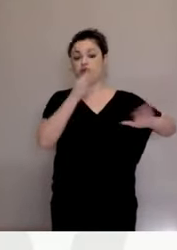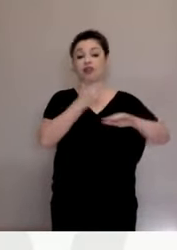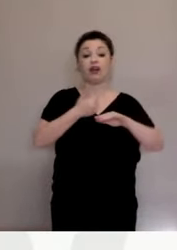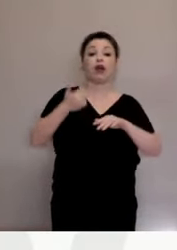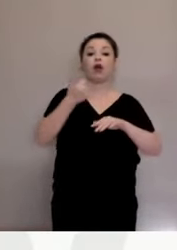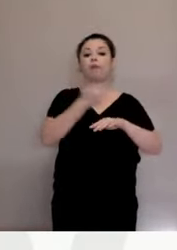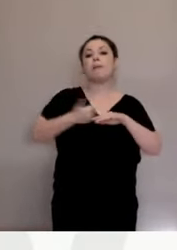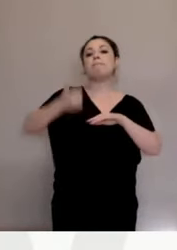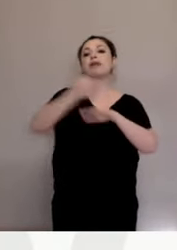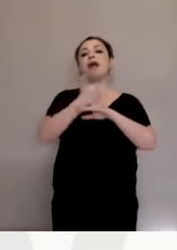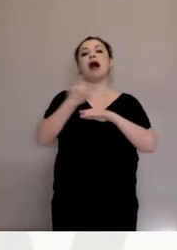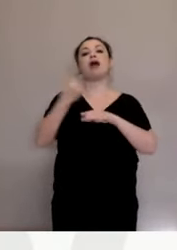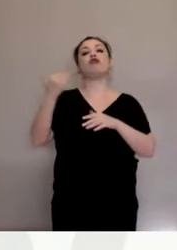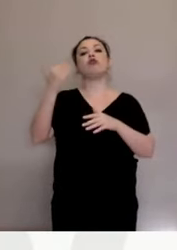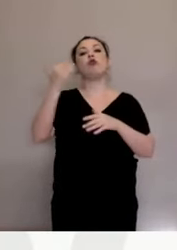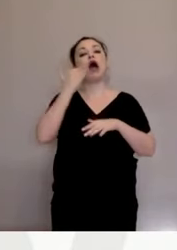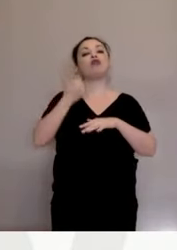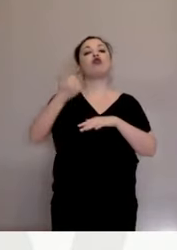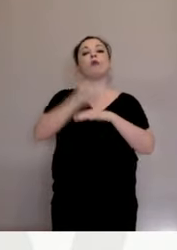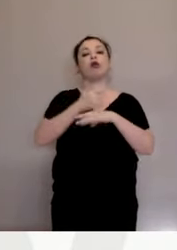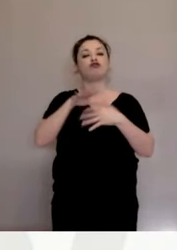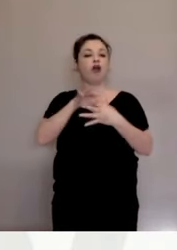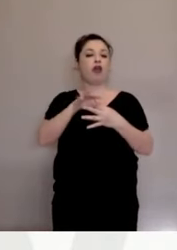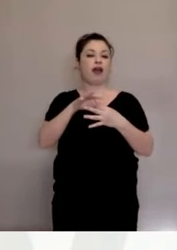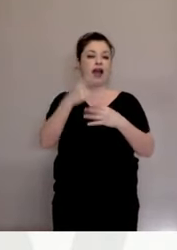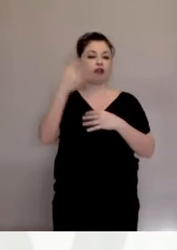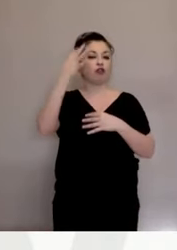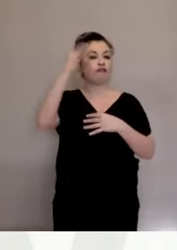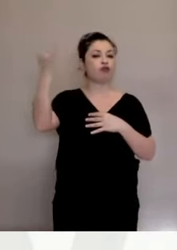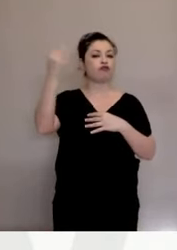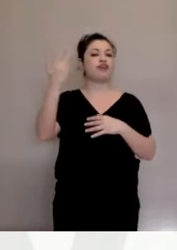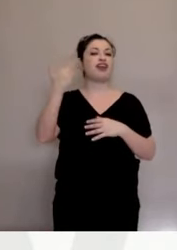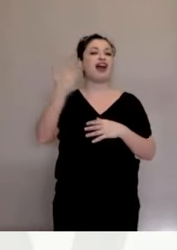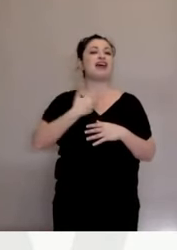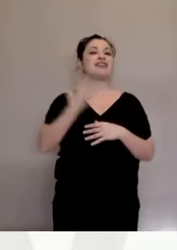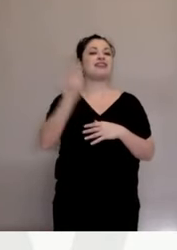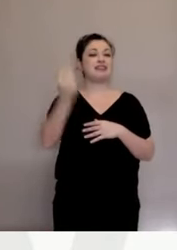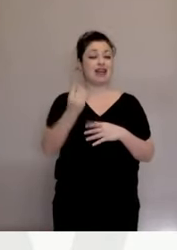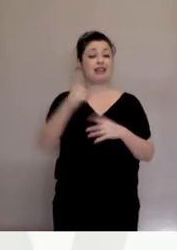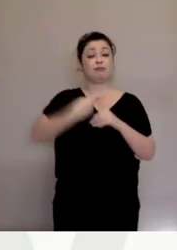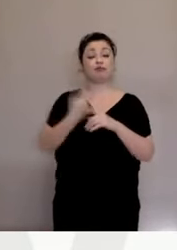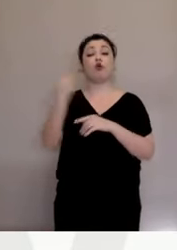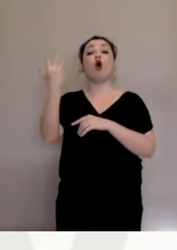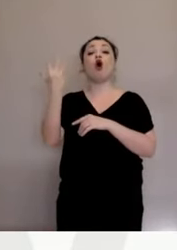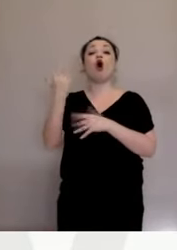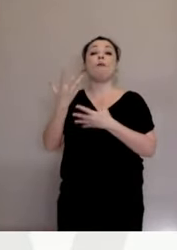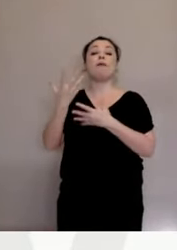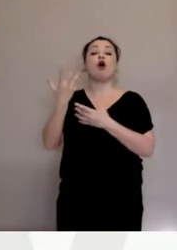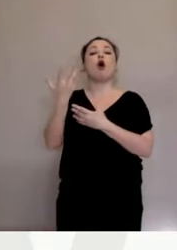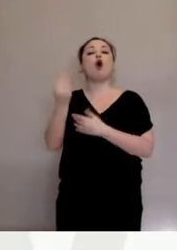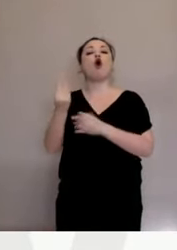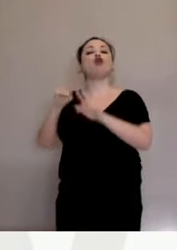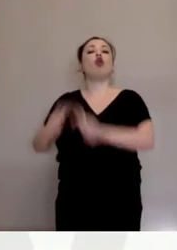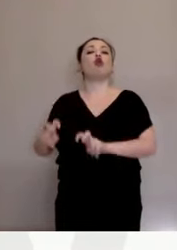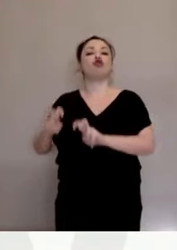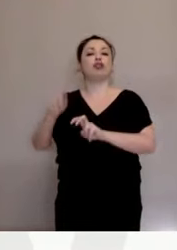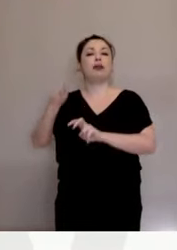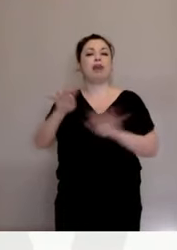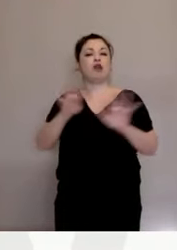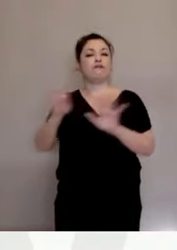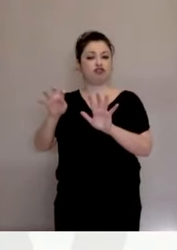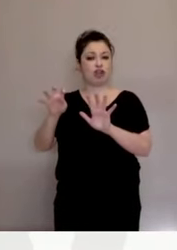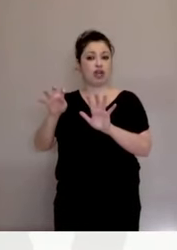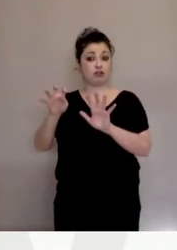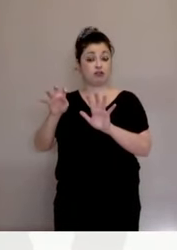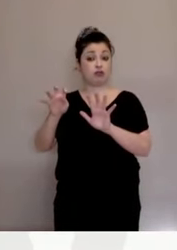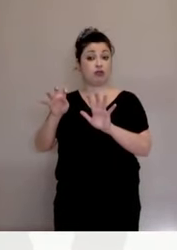che ha caratterizzato le filosofie dell'esistenza e le ontologie del Novecento? Non